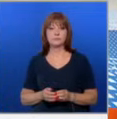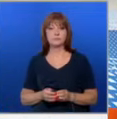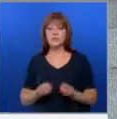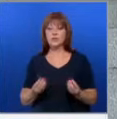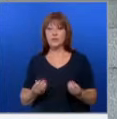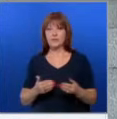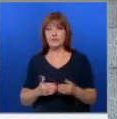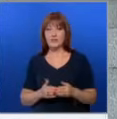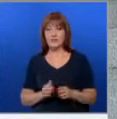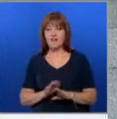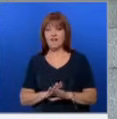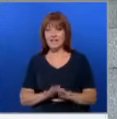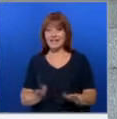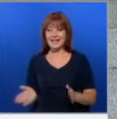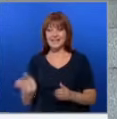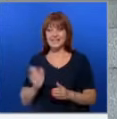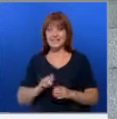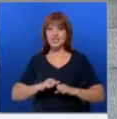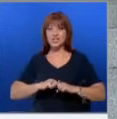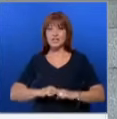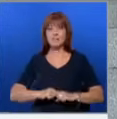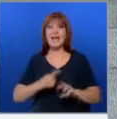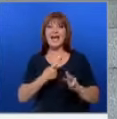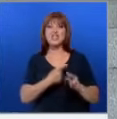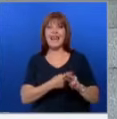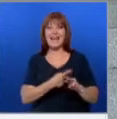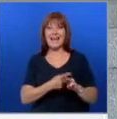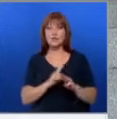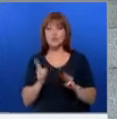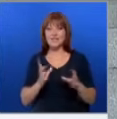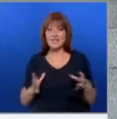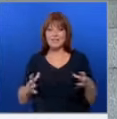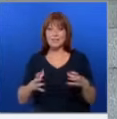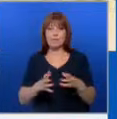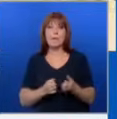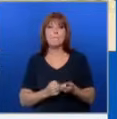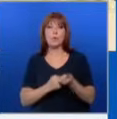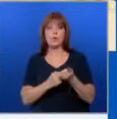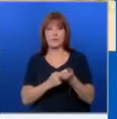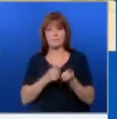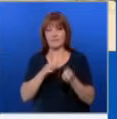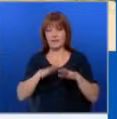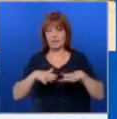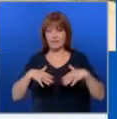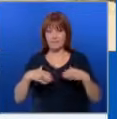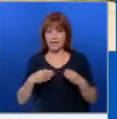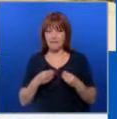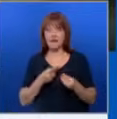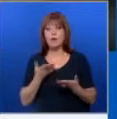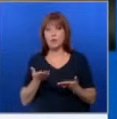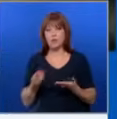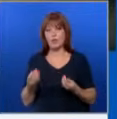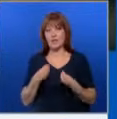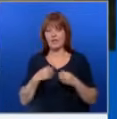Добър вечер. Веднага след като кабинетът Желязков не събра достатъчно подкрепа в пленарната зала, за което допринесе